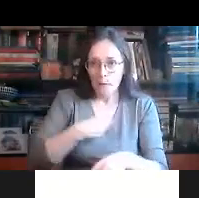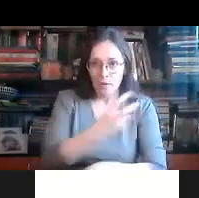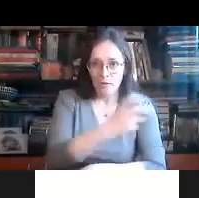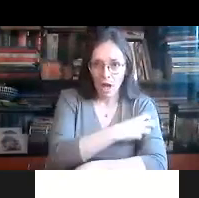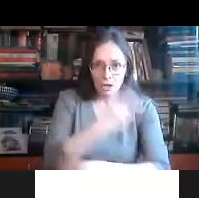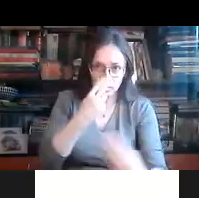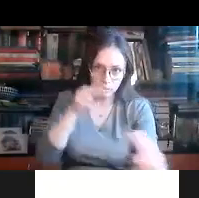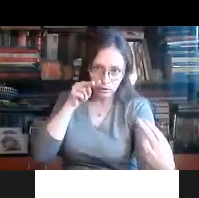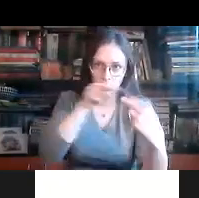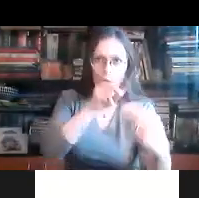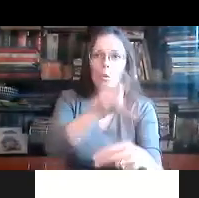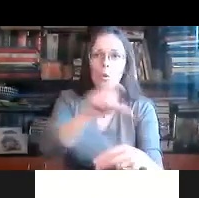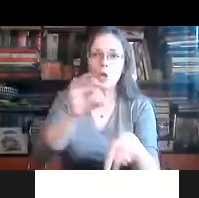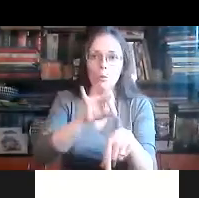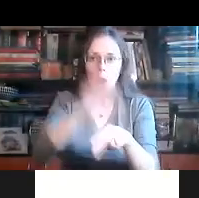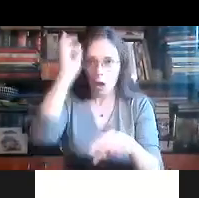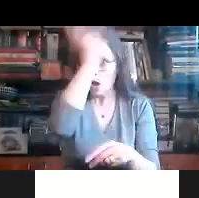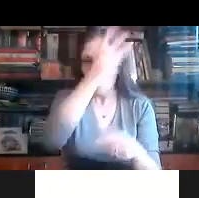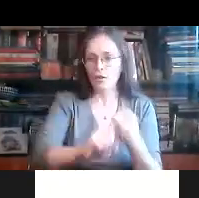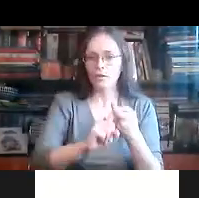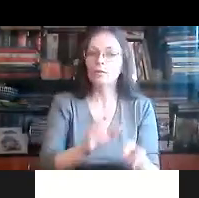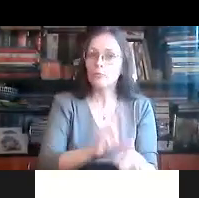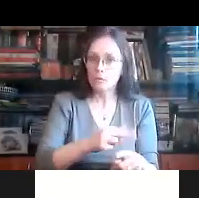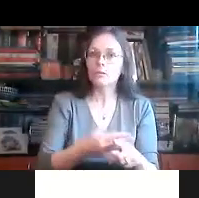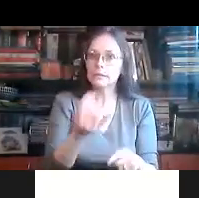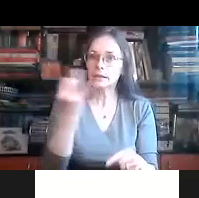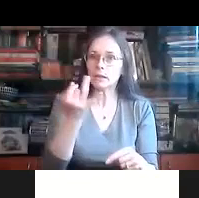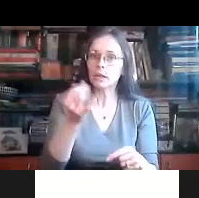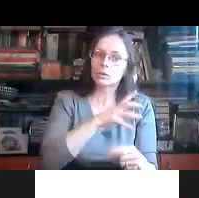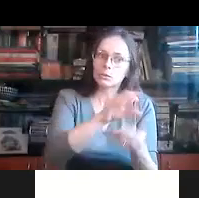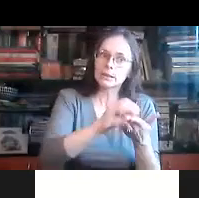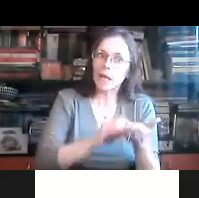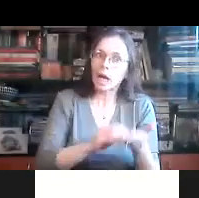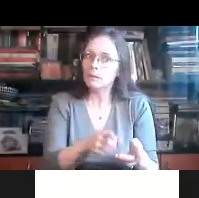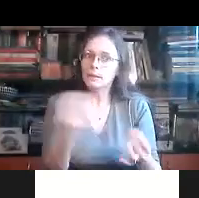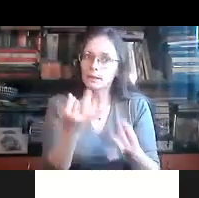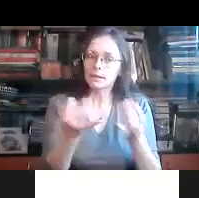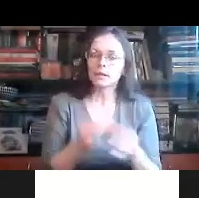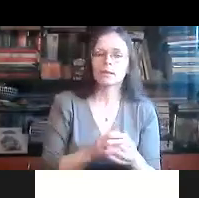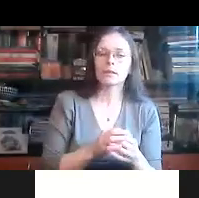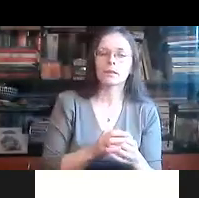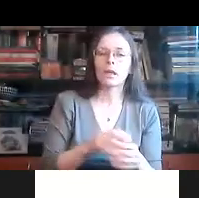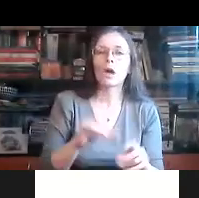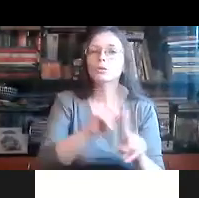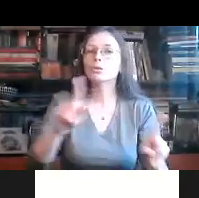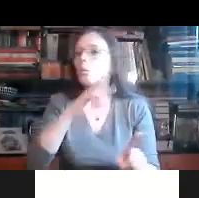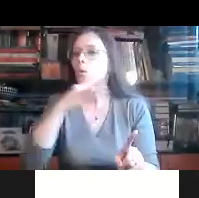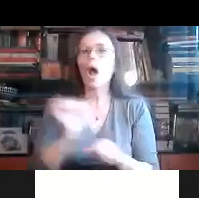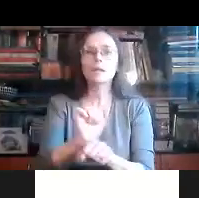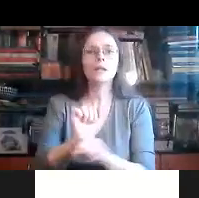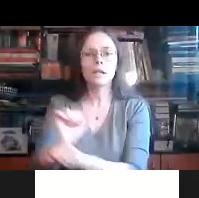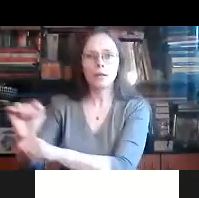почти. Ну, а в плане какой-то киноиндустрии все замерло. Хотя нет, я могу сказать,